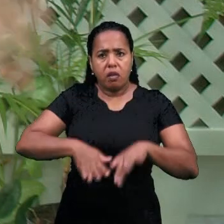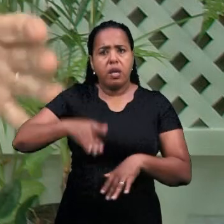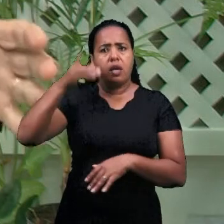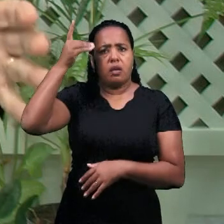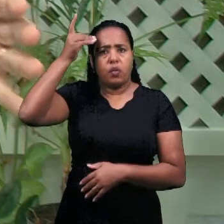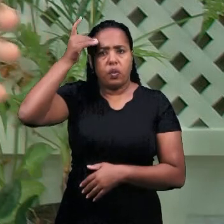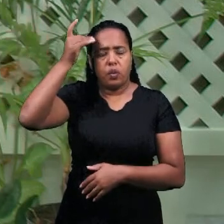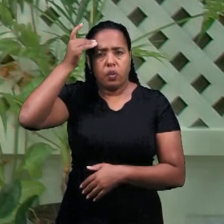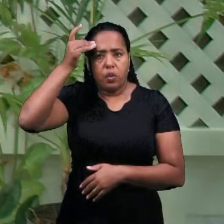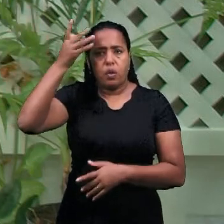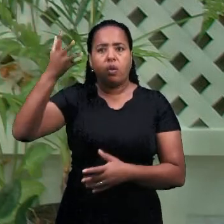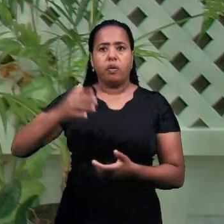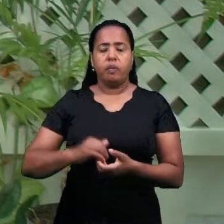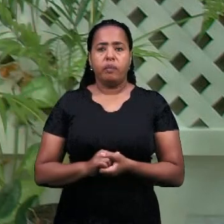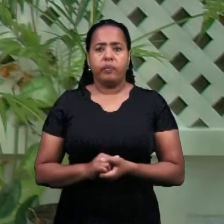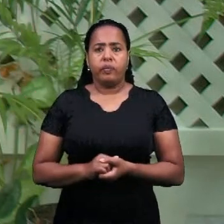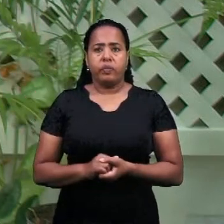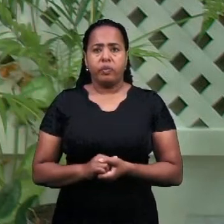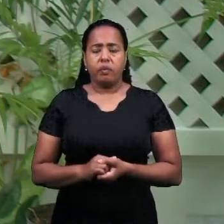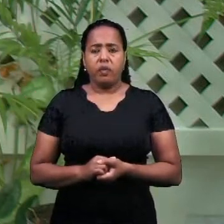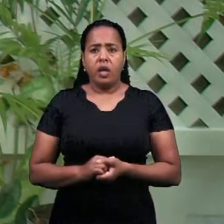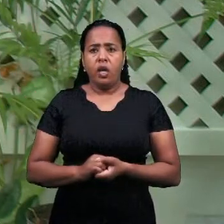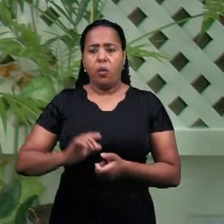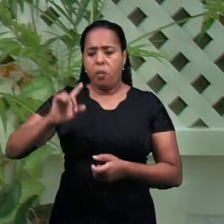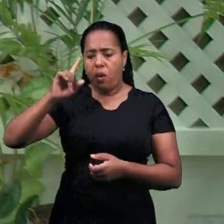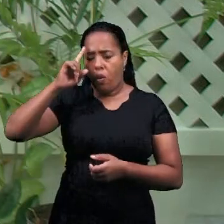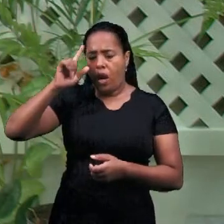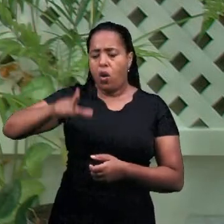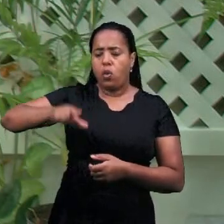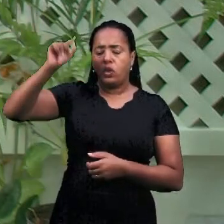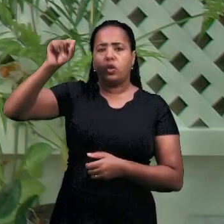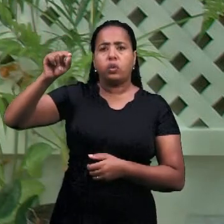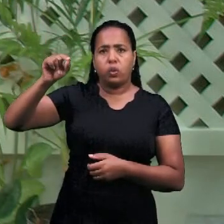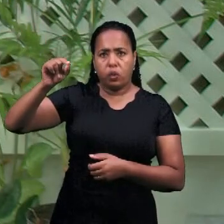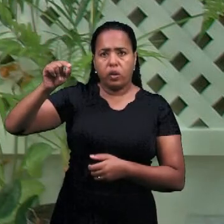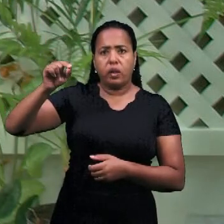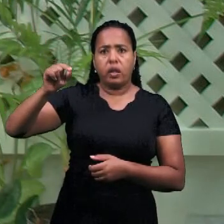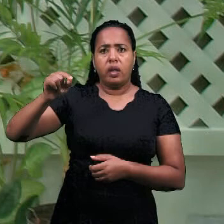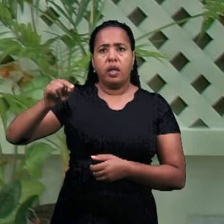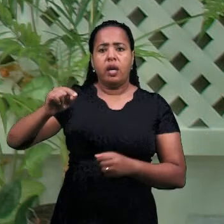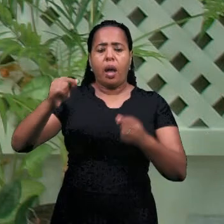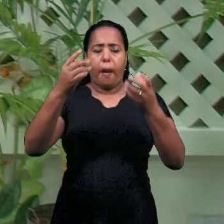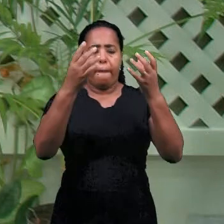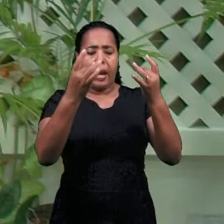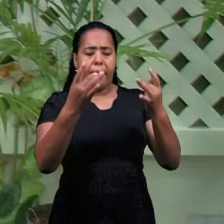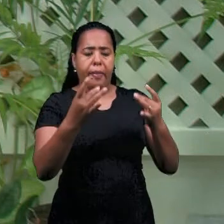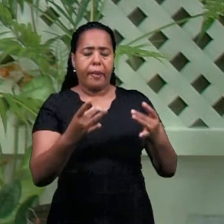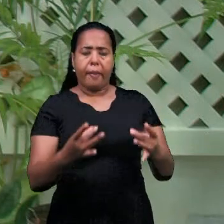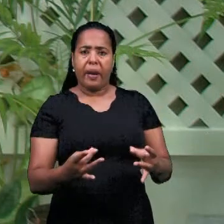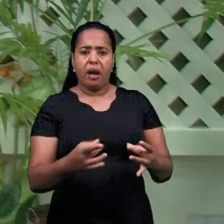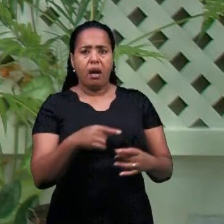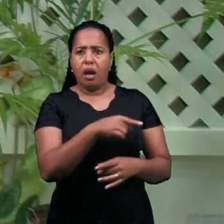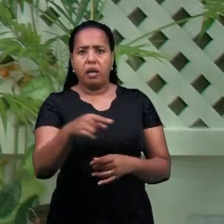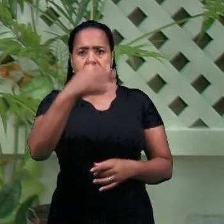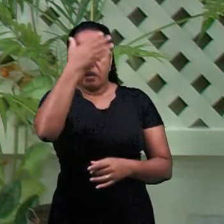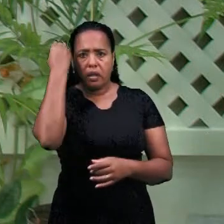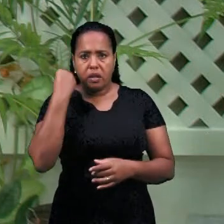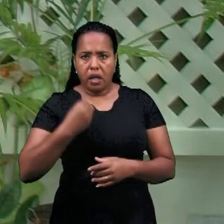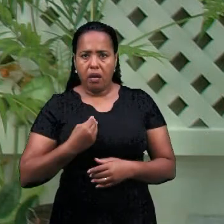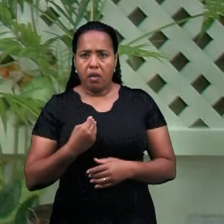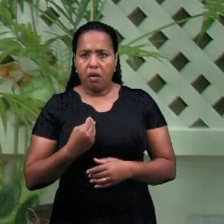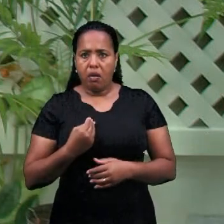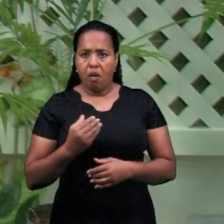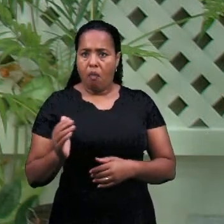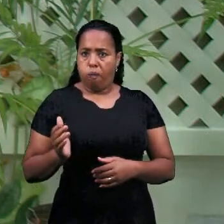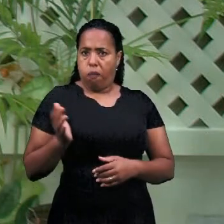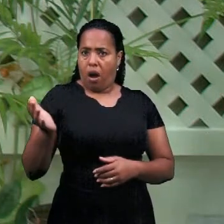jour qu'ils ont besoin de faire, de prendre une décision. Ils sont allés au pied du Seigneur. Le Seigneur a dit faites ceci, faites cela. Ils ont oublié